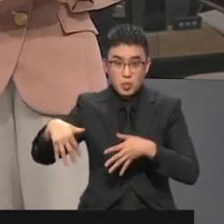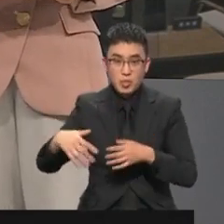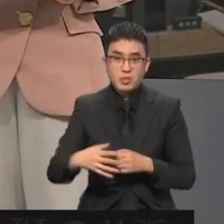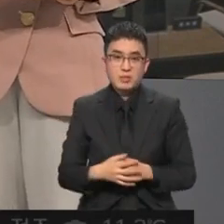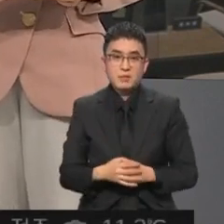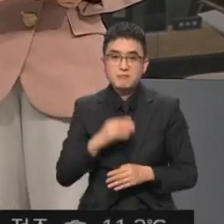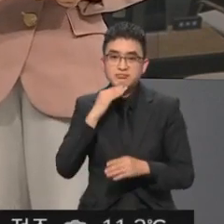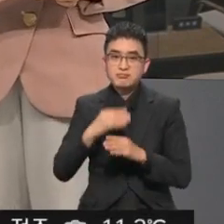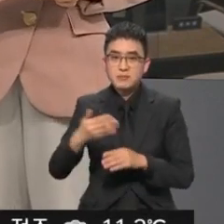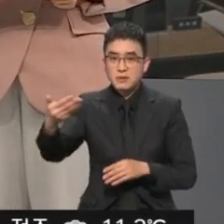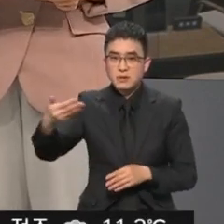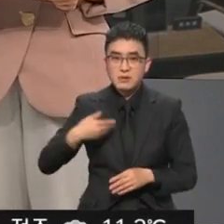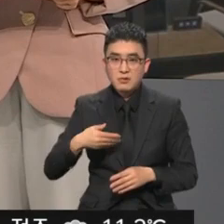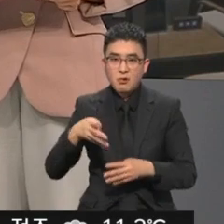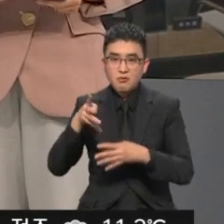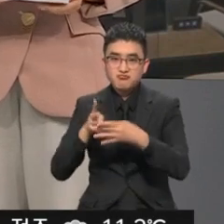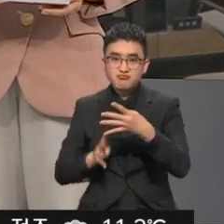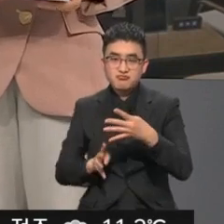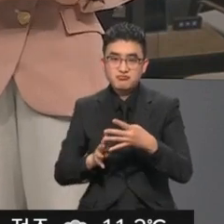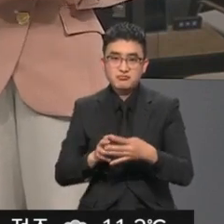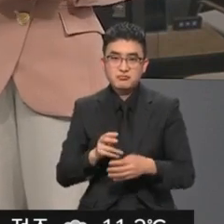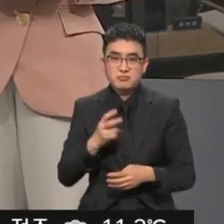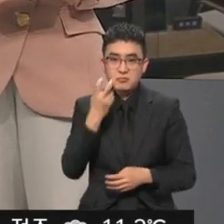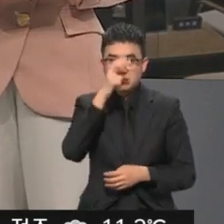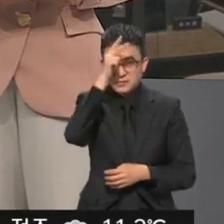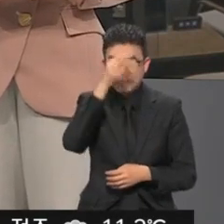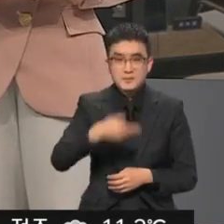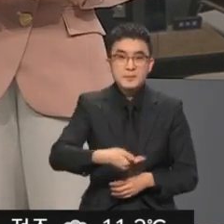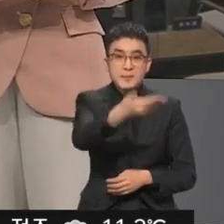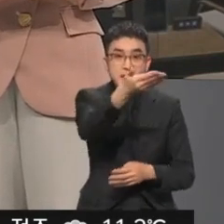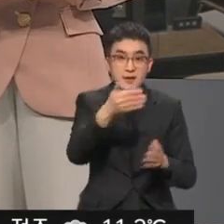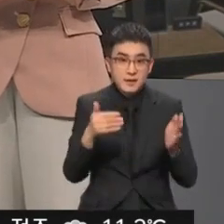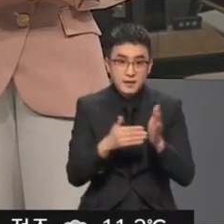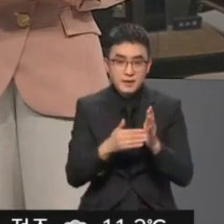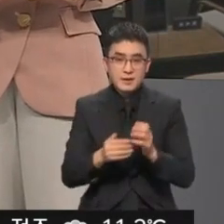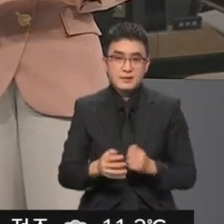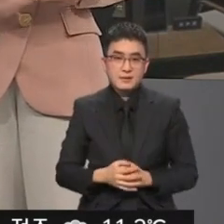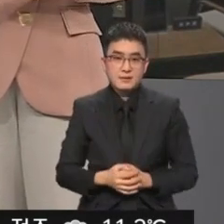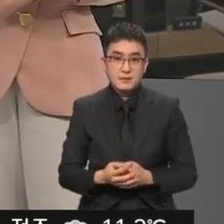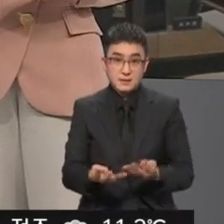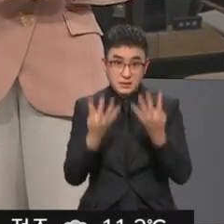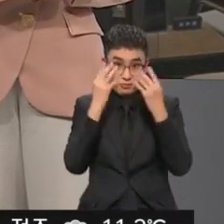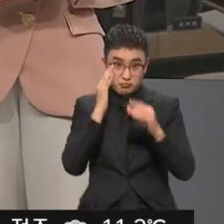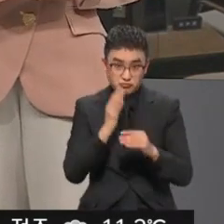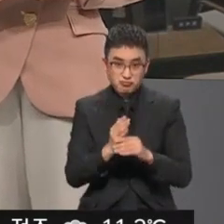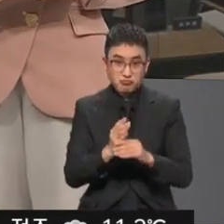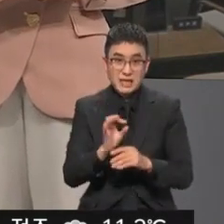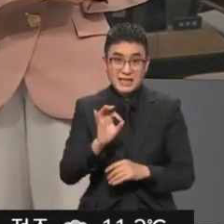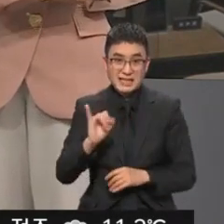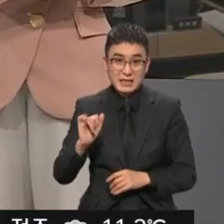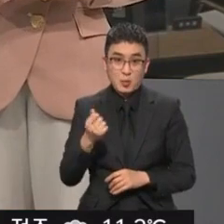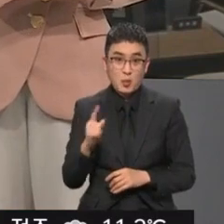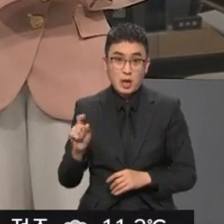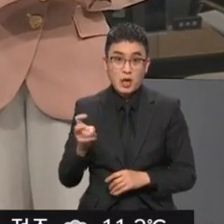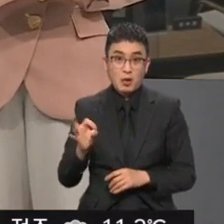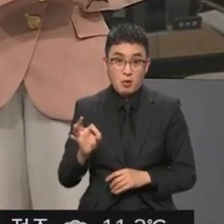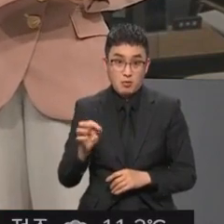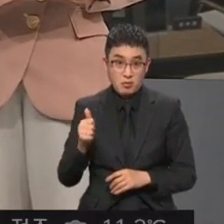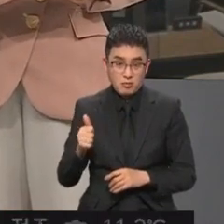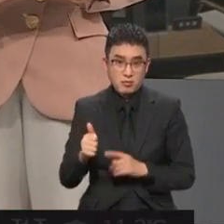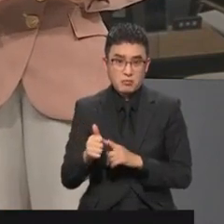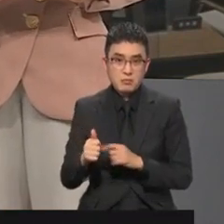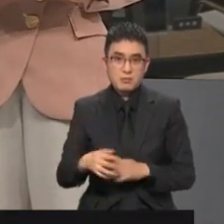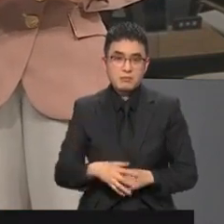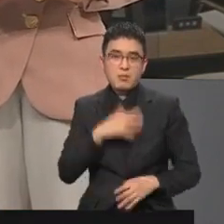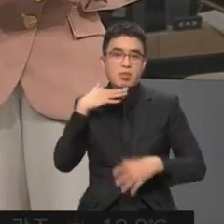일부 검찰에 제출을 했다고 하는데요. 구속 수감 중인 이화영 부지사는 옥중 서신을 보내서 이 모든